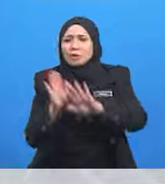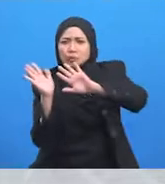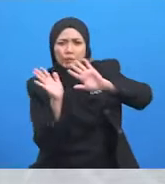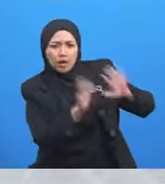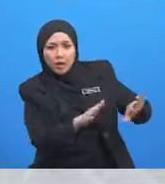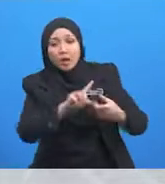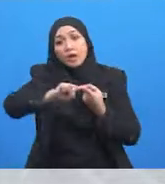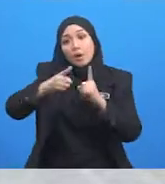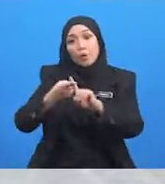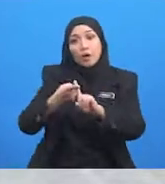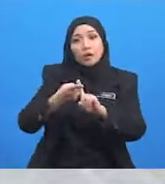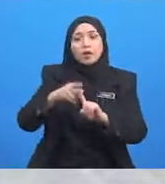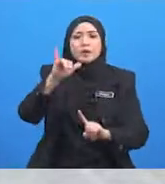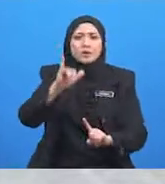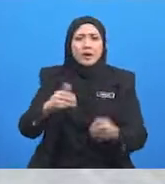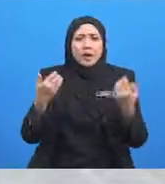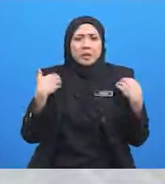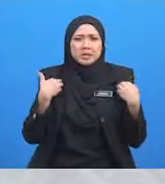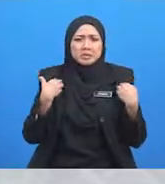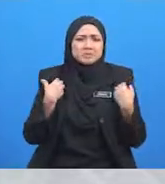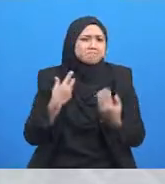Tolaklah kawan bertabiat buruk.